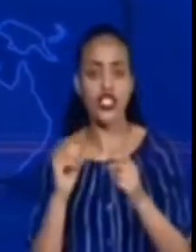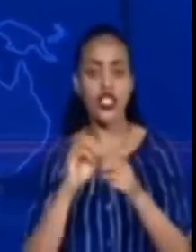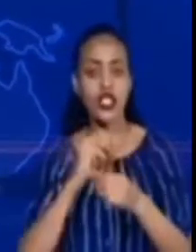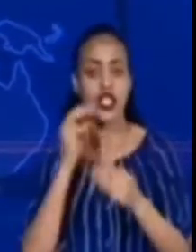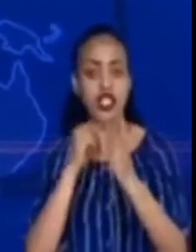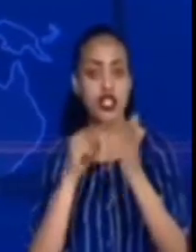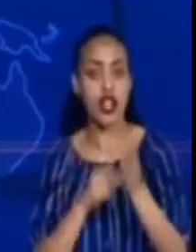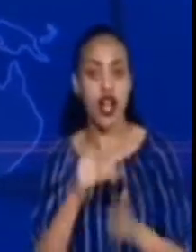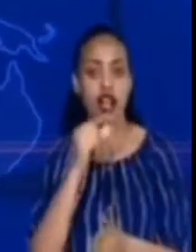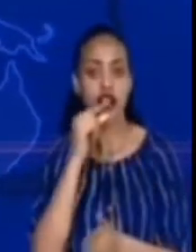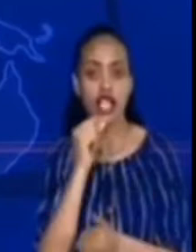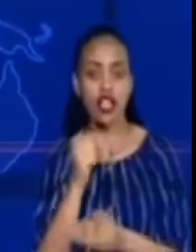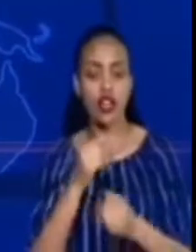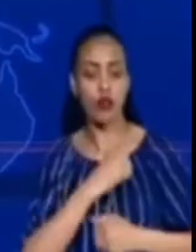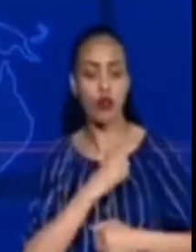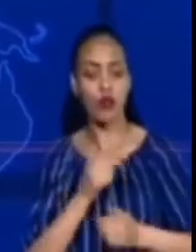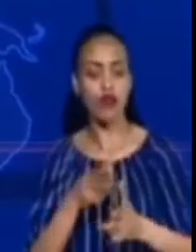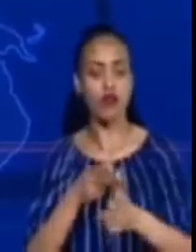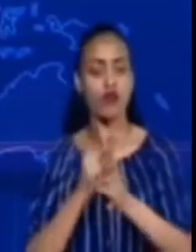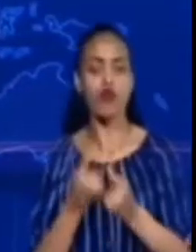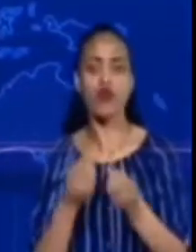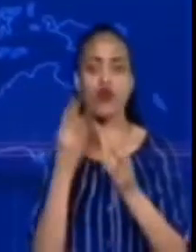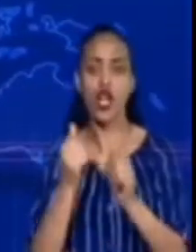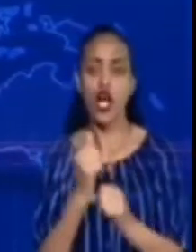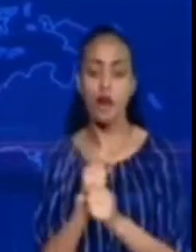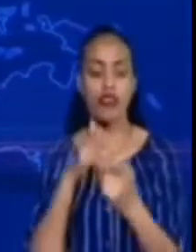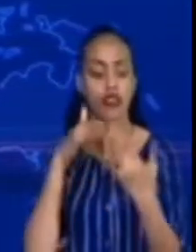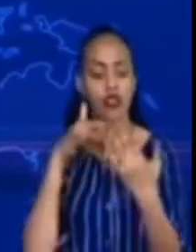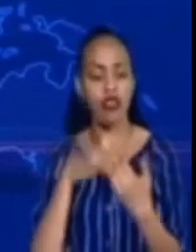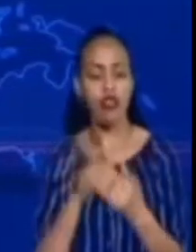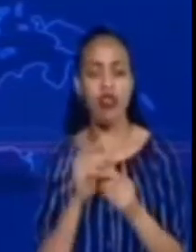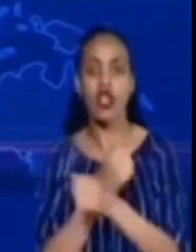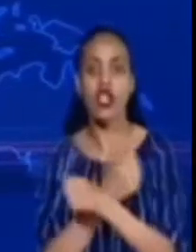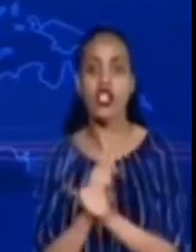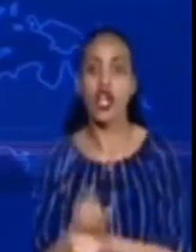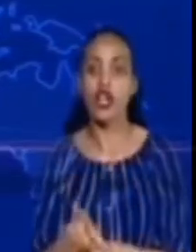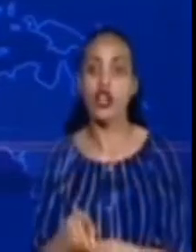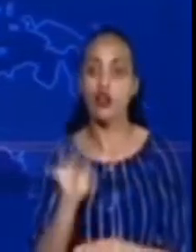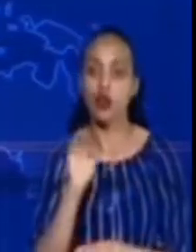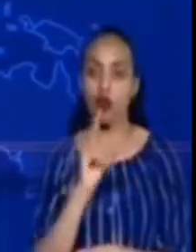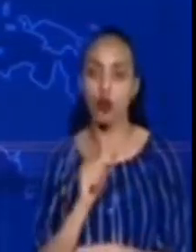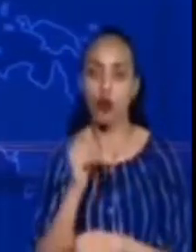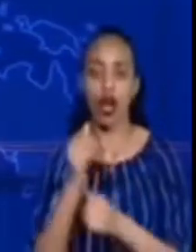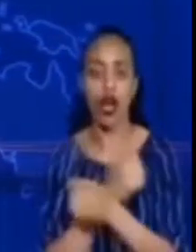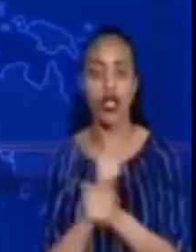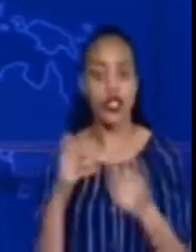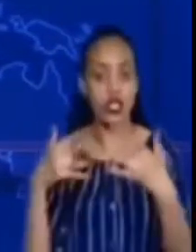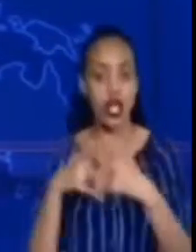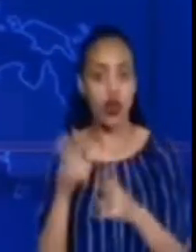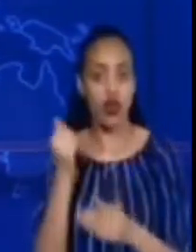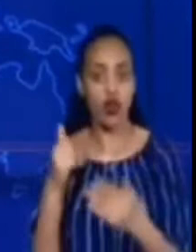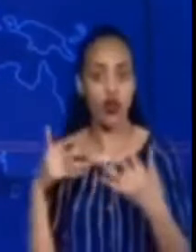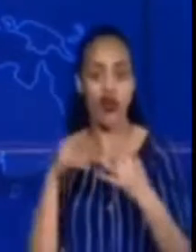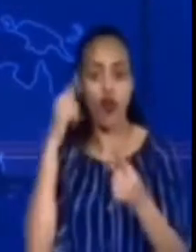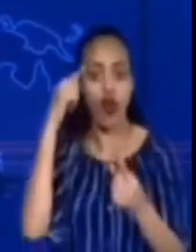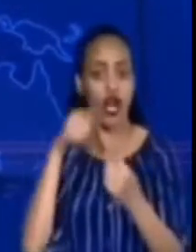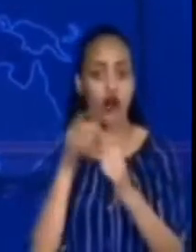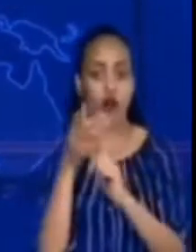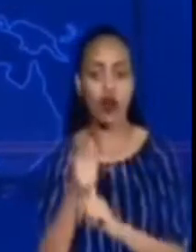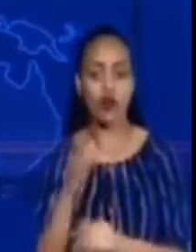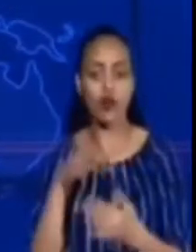ይቅርጻቅርጽ የግድግዳ ስዕሎች ምርምር እነዚህ መሰረት ያደረገ እነዚህን መሰረት ያደረገ ላይ